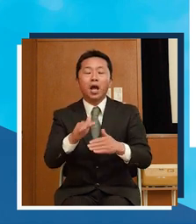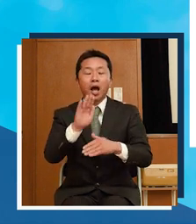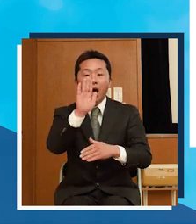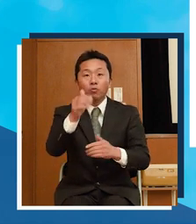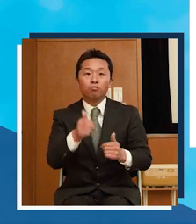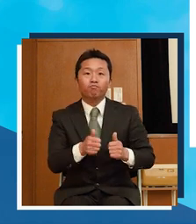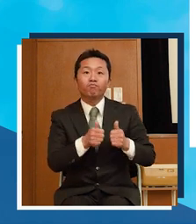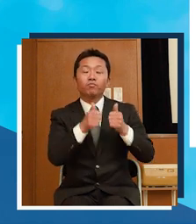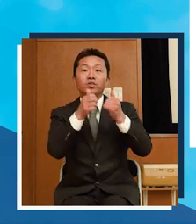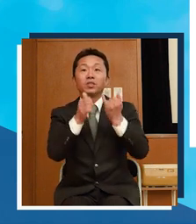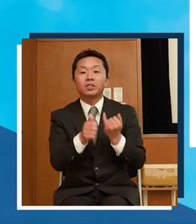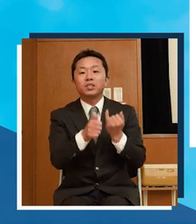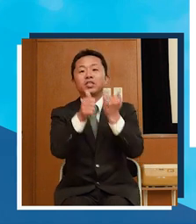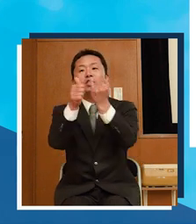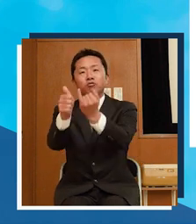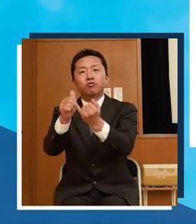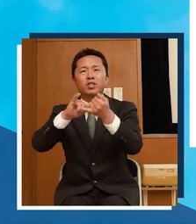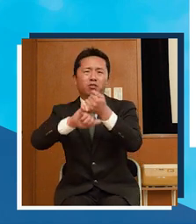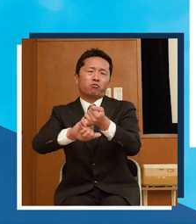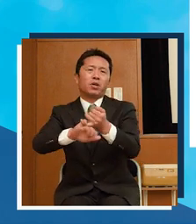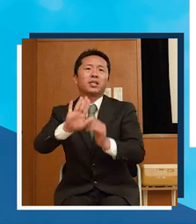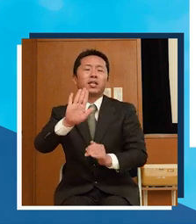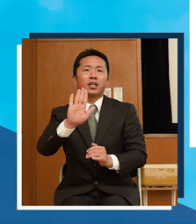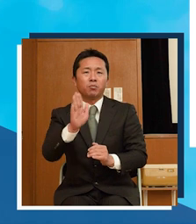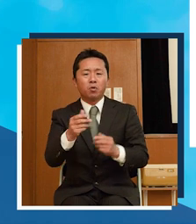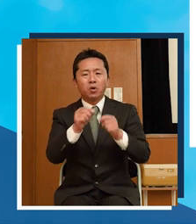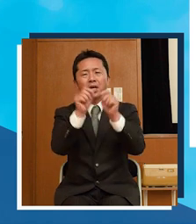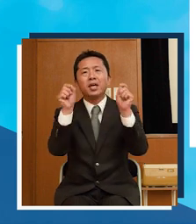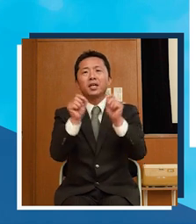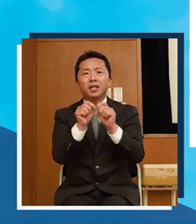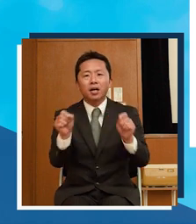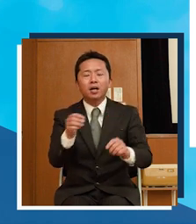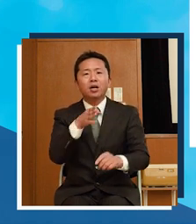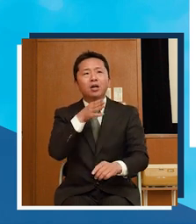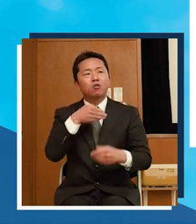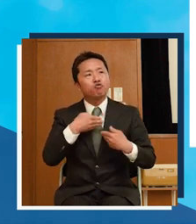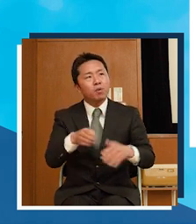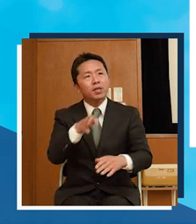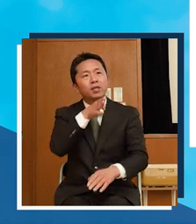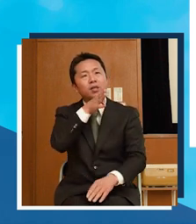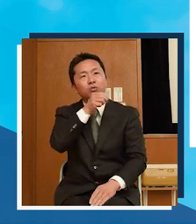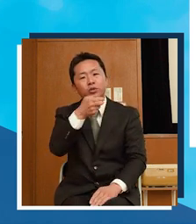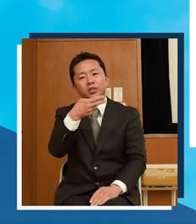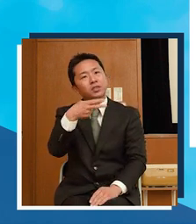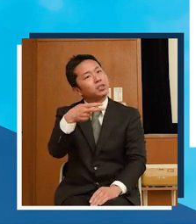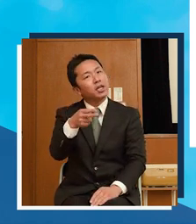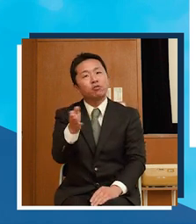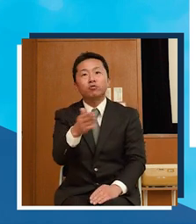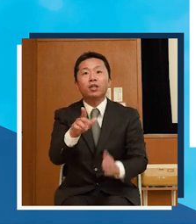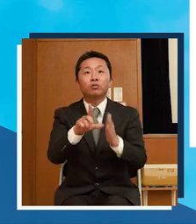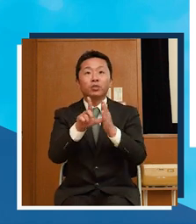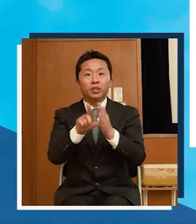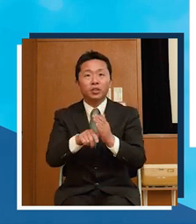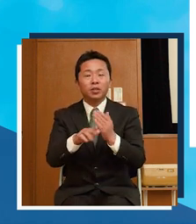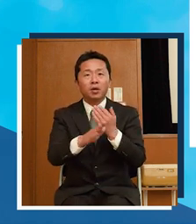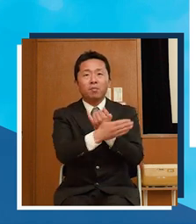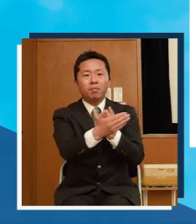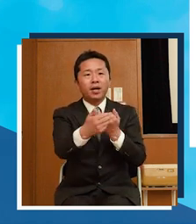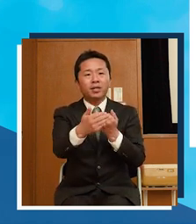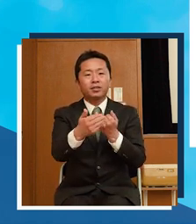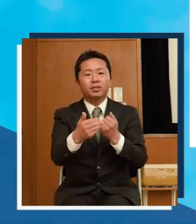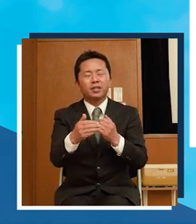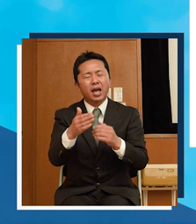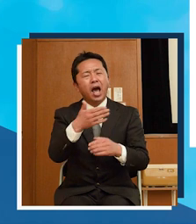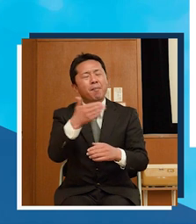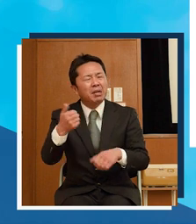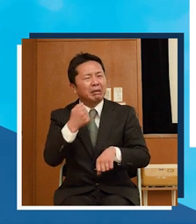も結果的にはえ私が生まれて2歳ぐらいの時にえもう周りの皆さんからも説得されアメリカに行っ